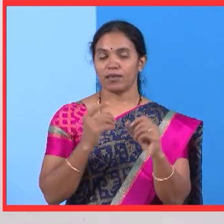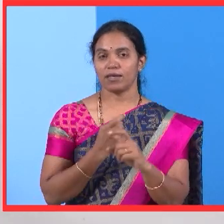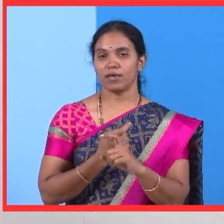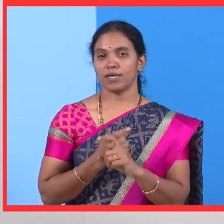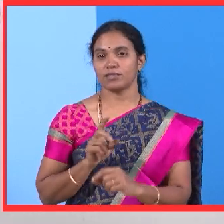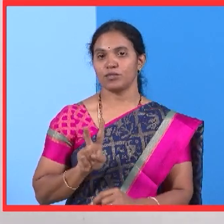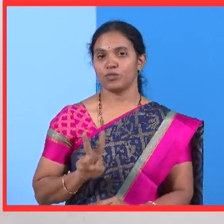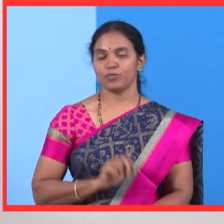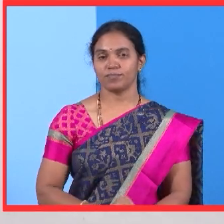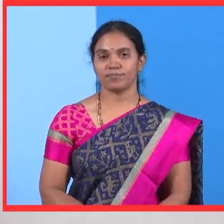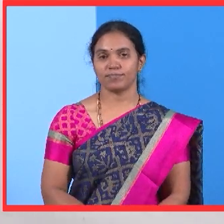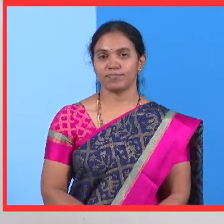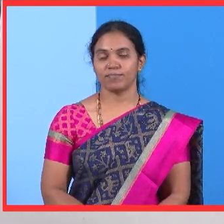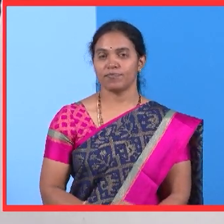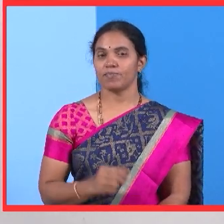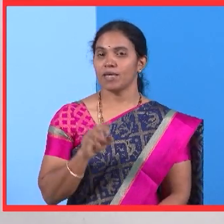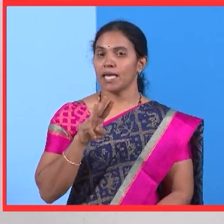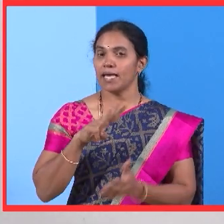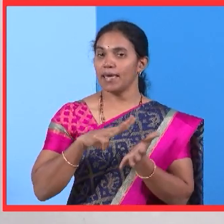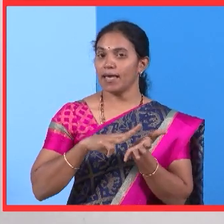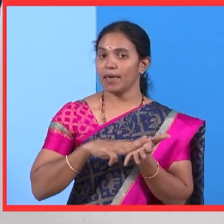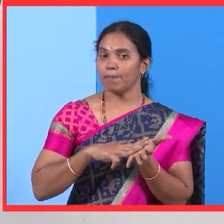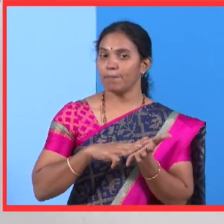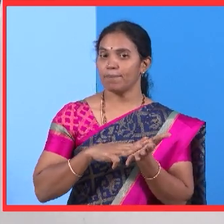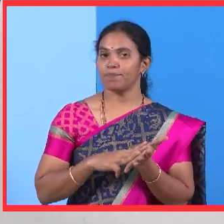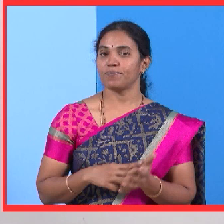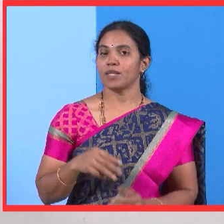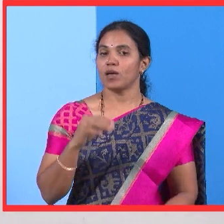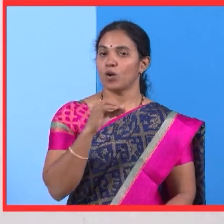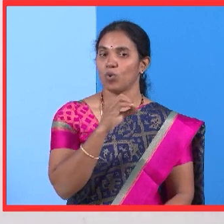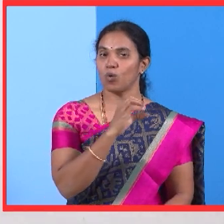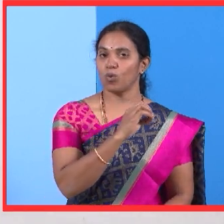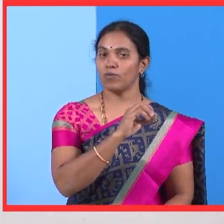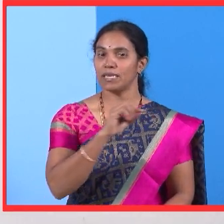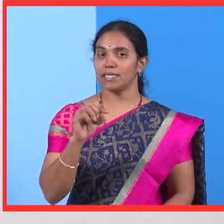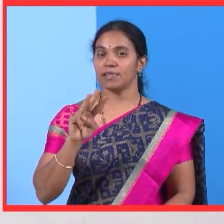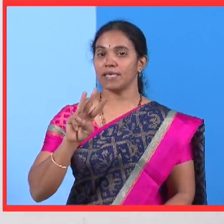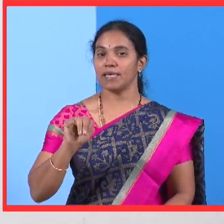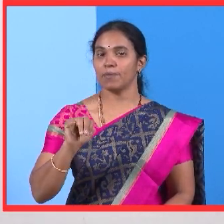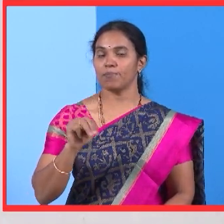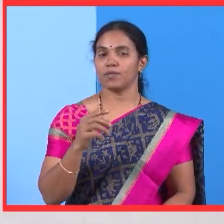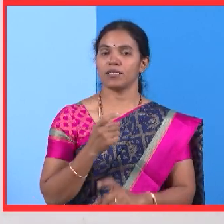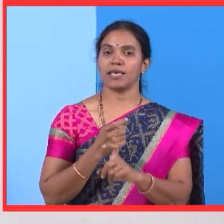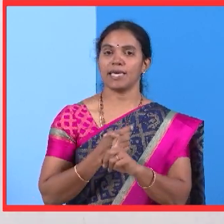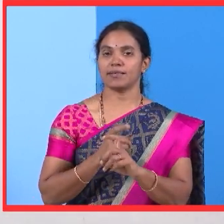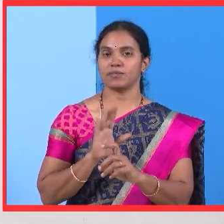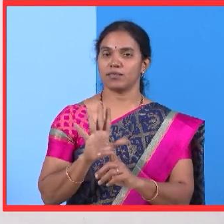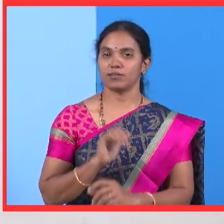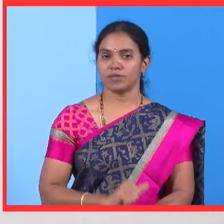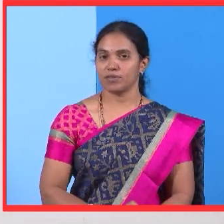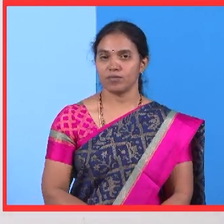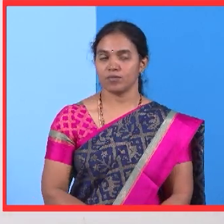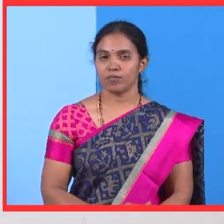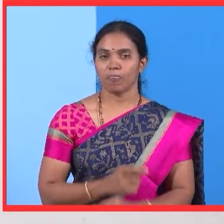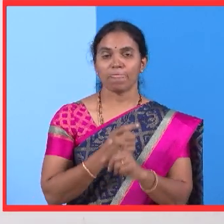வச்சுக்கிறேன். இப்போ நம்ம எம்மோட ஓவிலிருந்து எம்ஐ எக்ஸ்ன்னு வச்சுக்கிறேன். ஓகே, இப்போ நம்ம எக்ஸை கால்குலேட்